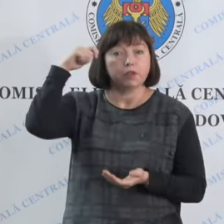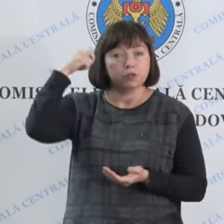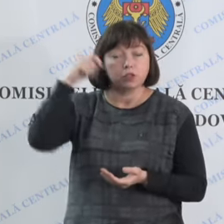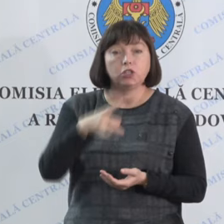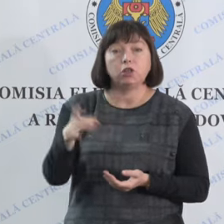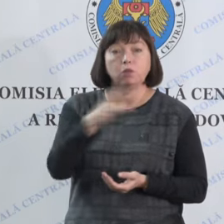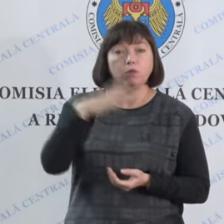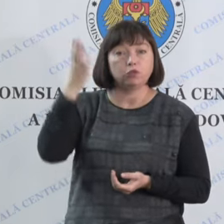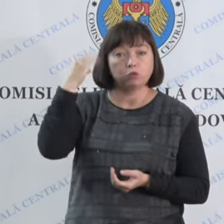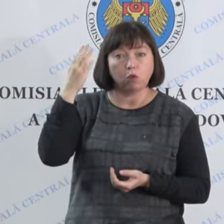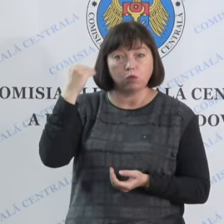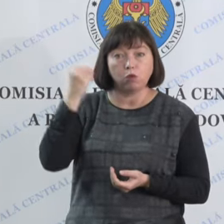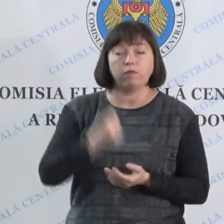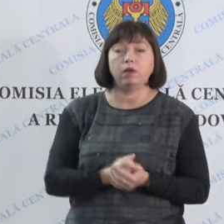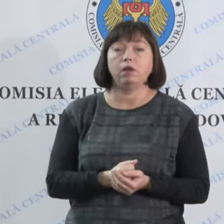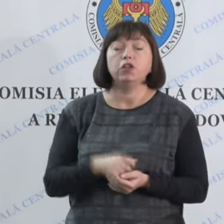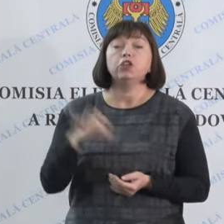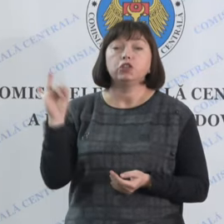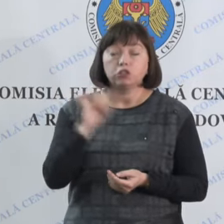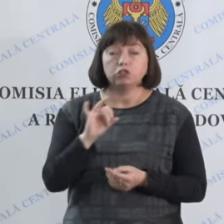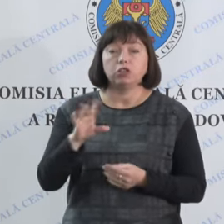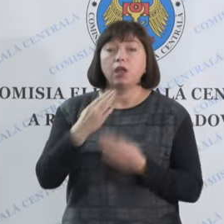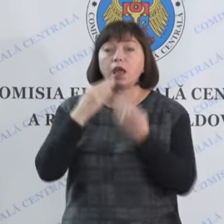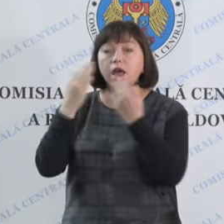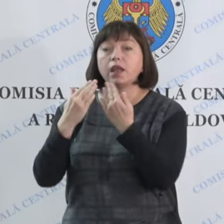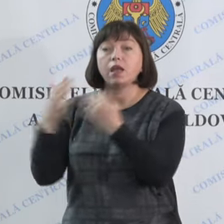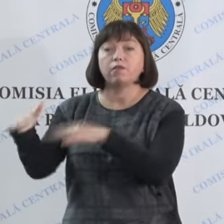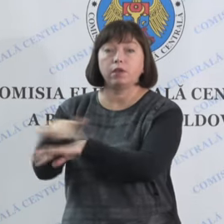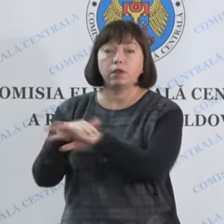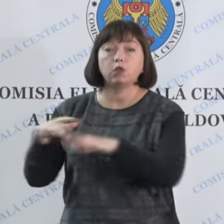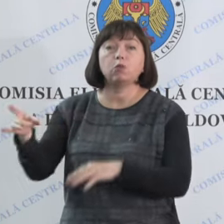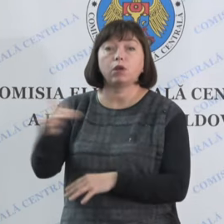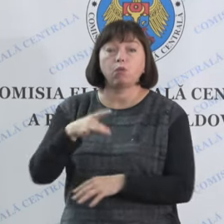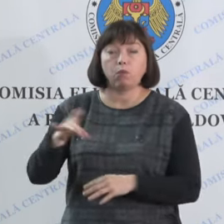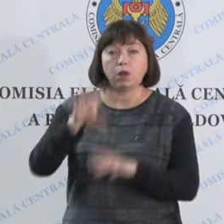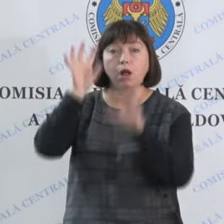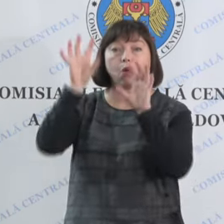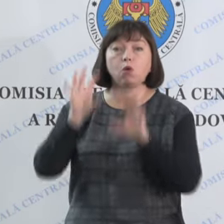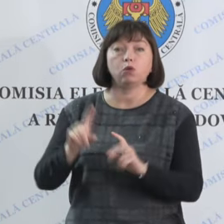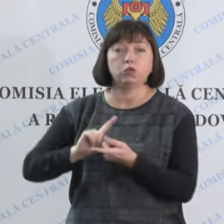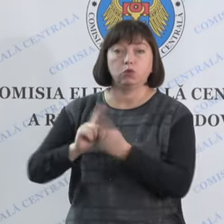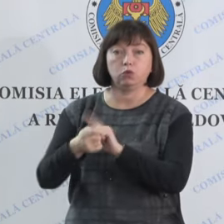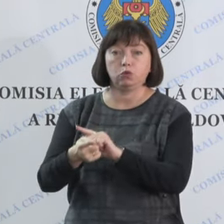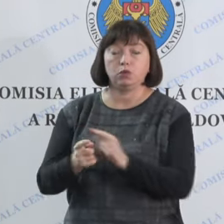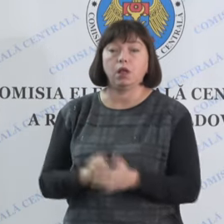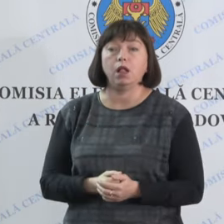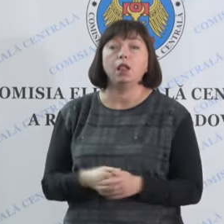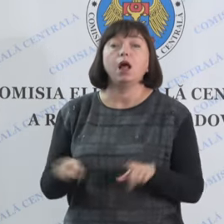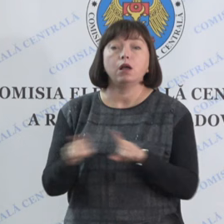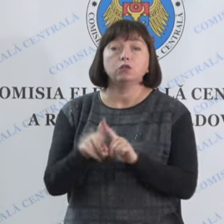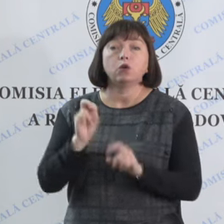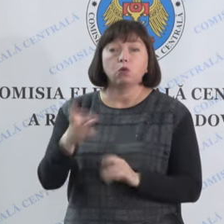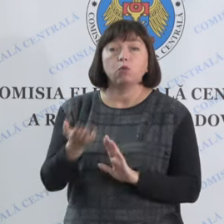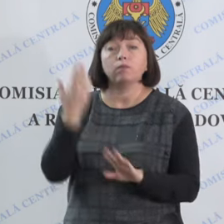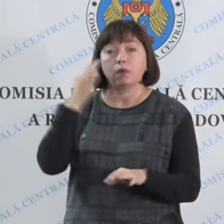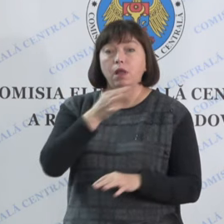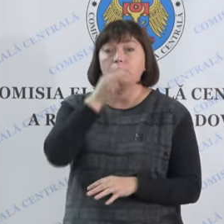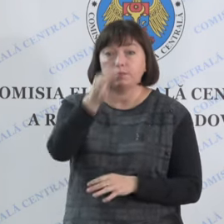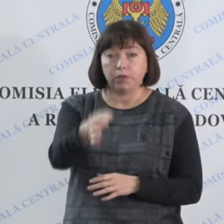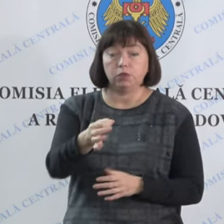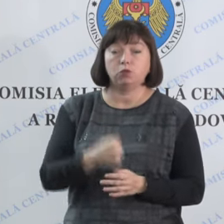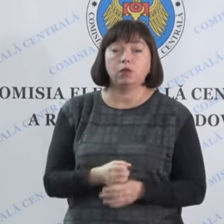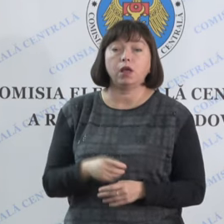președinte al Republicii Moldova, cât și referendumul republican constituțional. Așa cum am menționat și